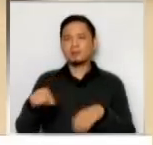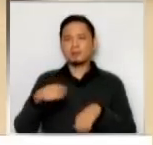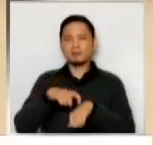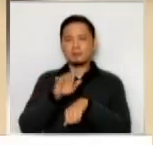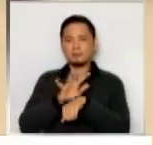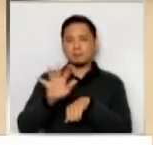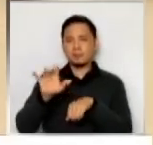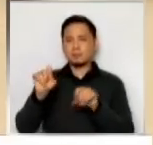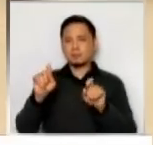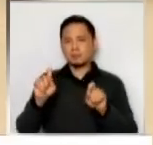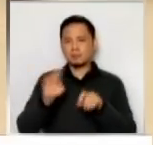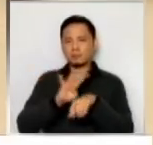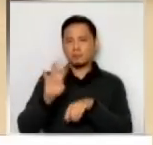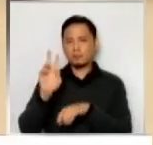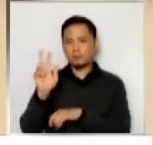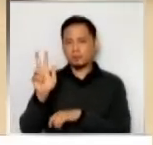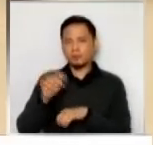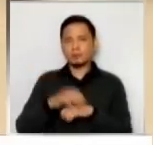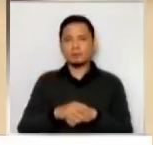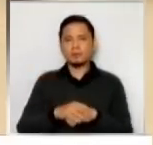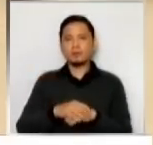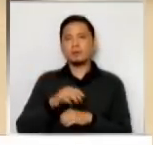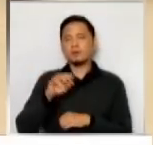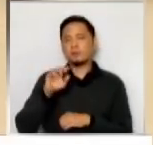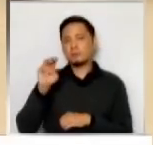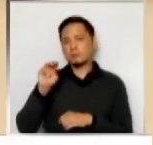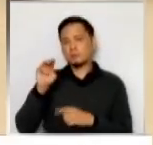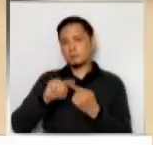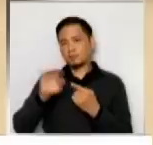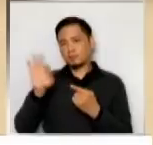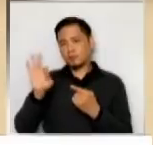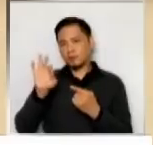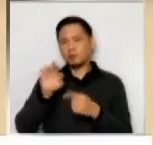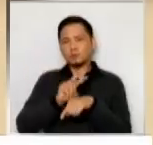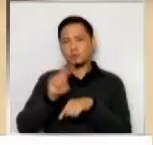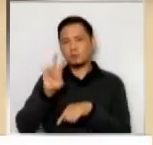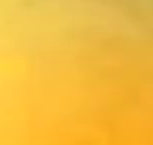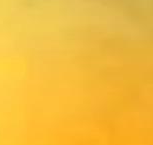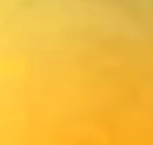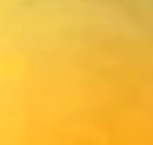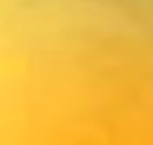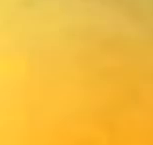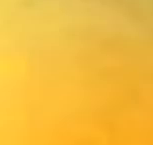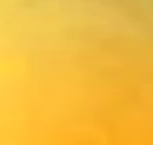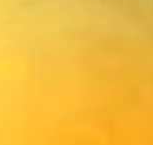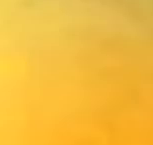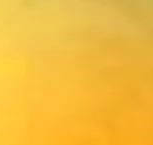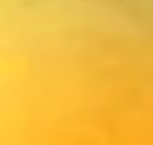4:30 p.m. at Lunes hanggang Biyernes ng 2:45 p.m. sa GTV.